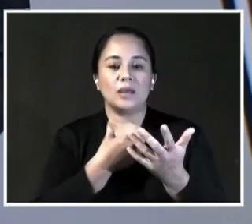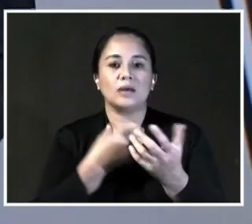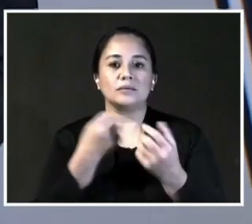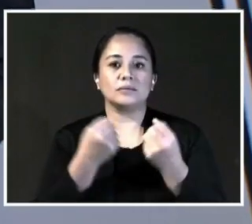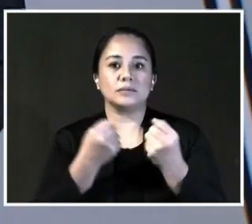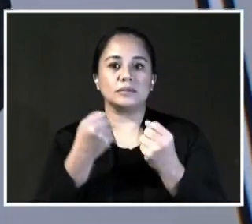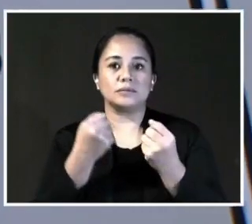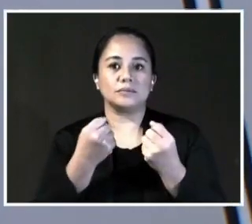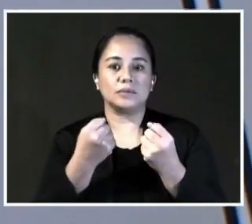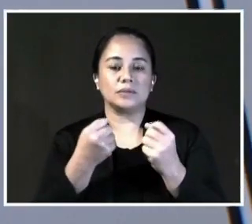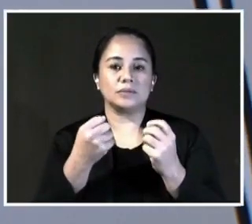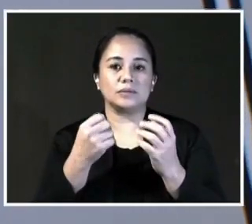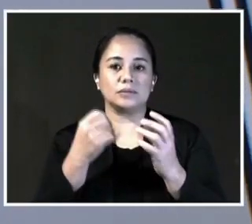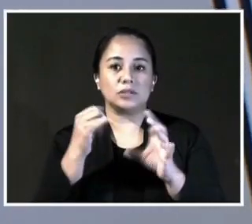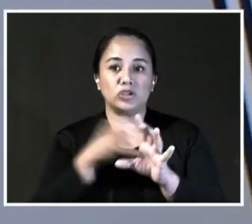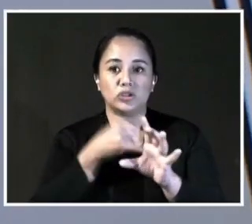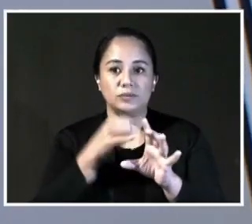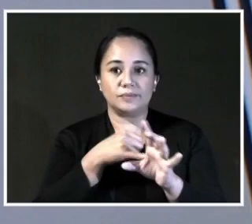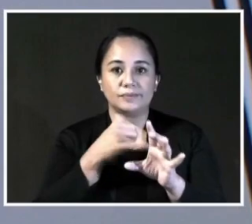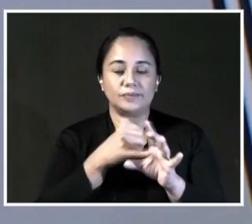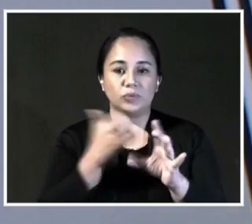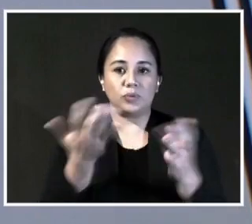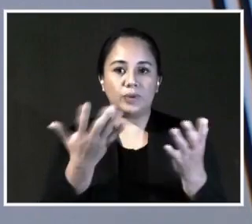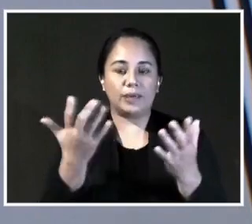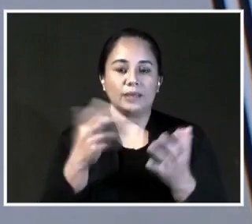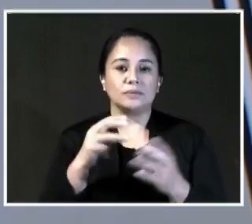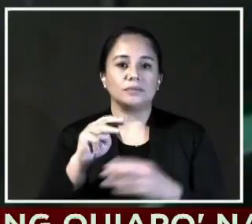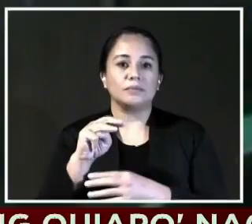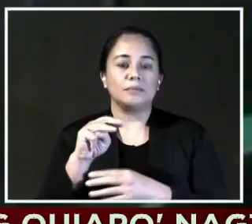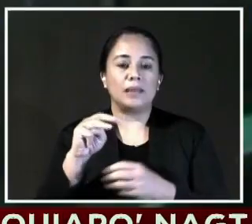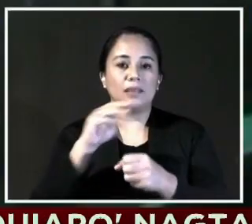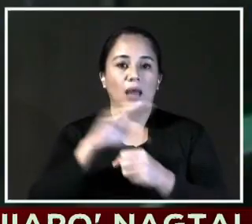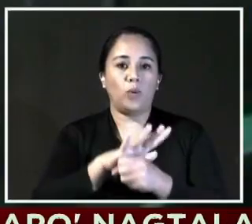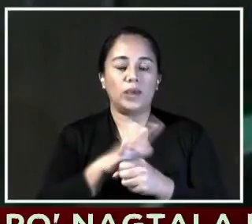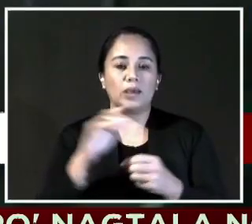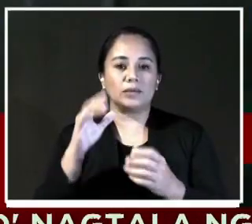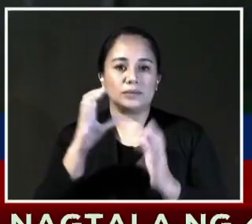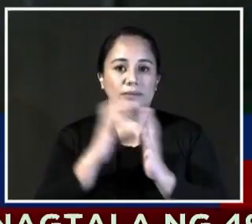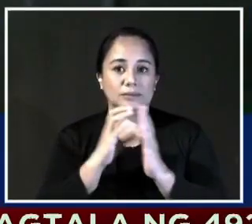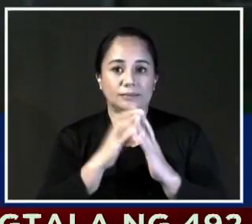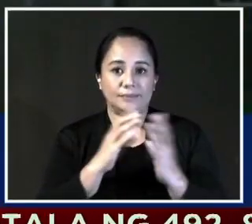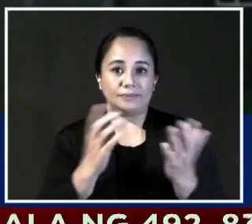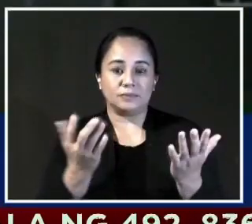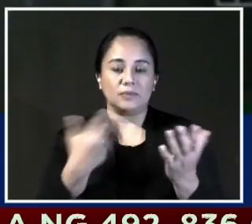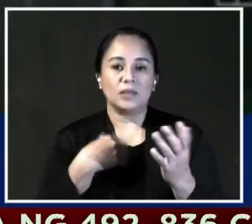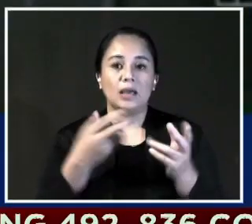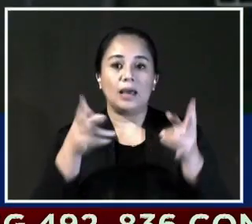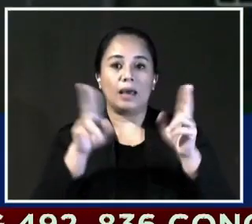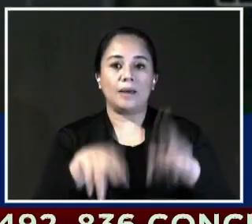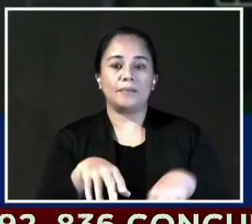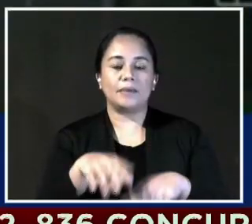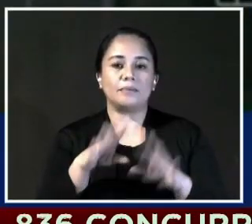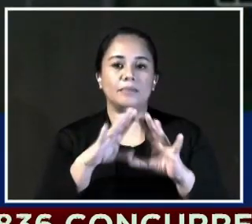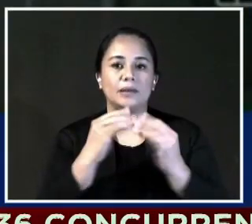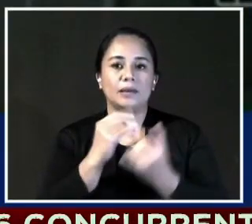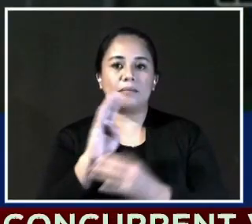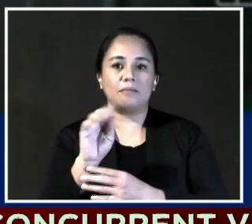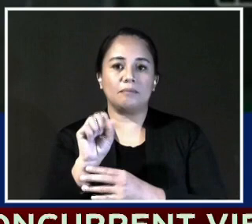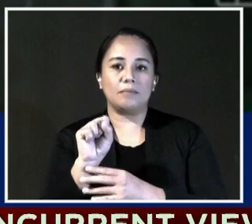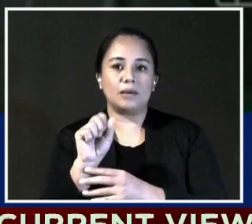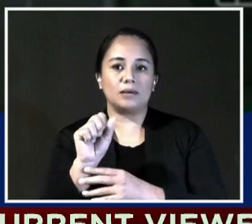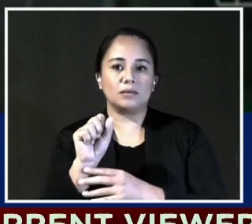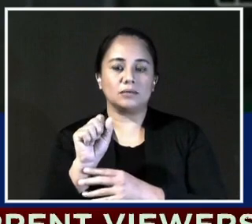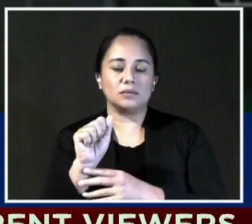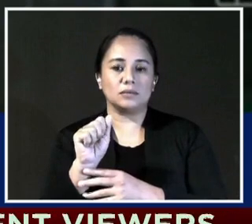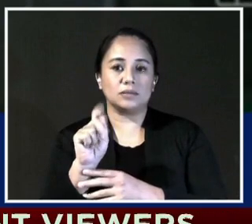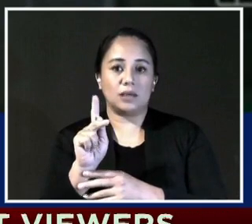ng modern jeepney sa Mandawi City. Nangyari po ang insidente sa Barangay Basak, Martes ng gabi. Base po sa